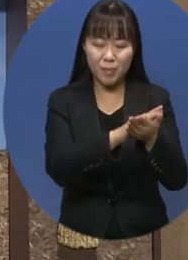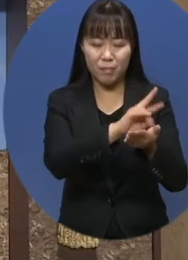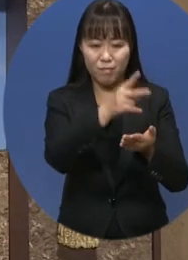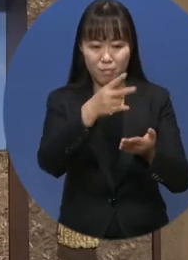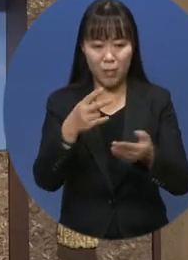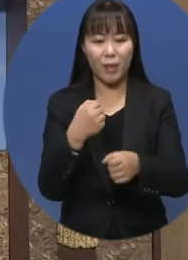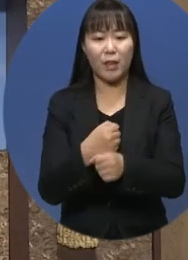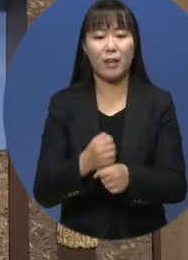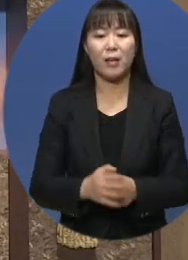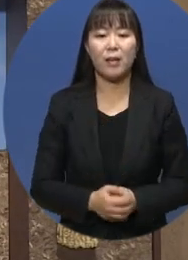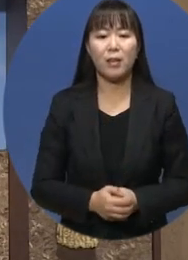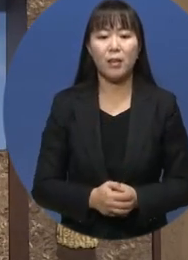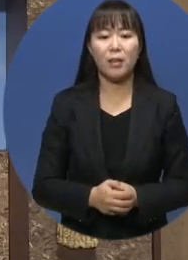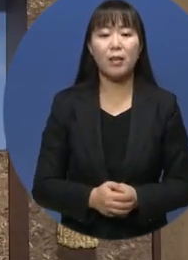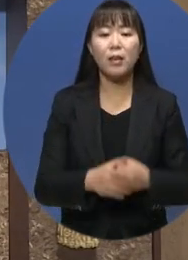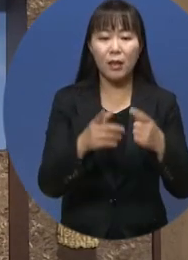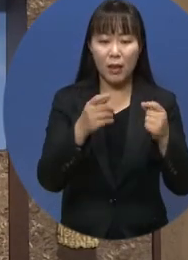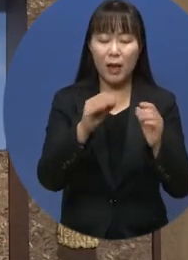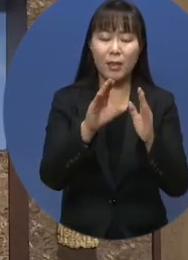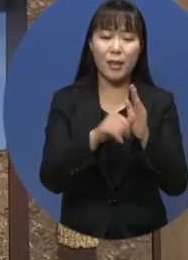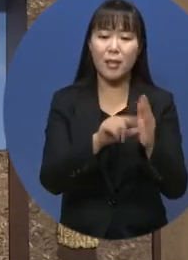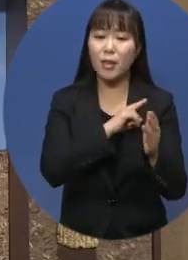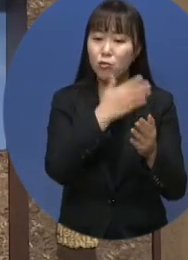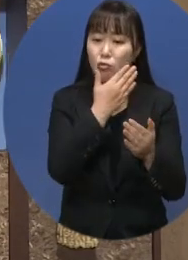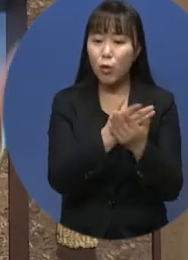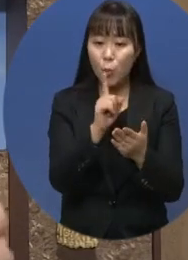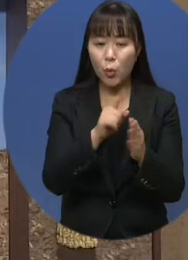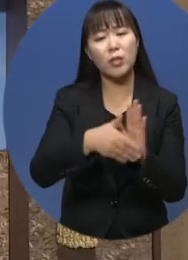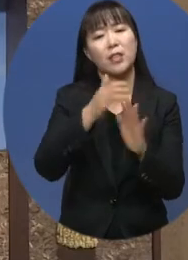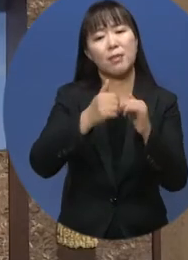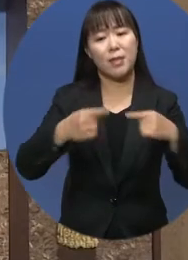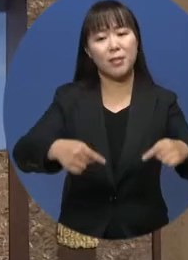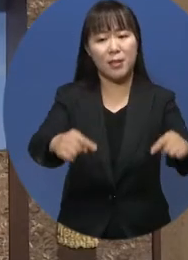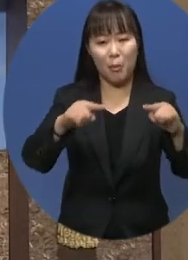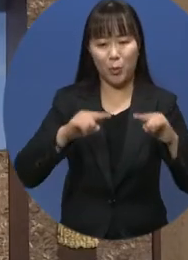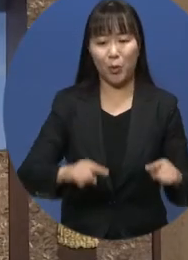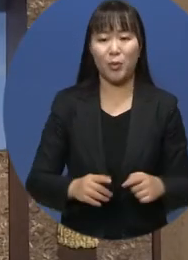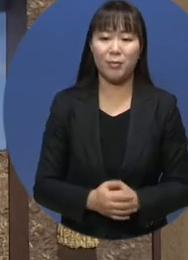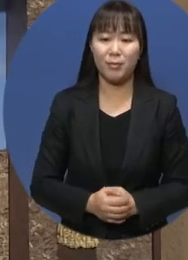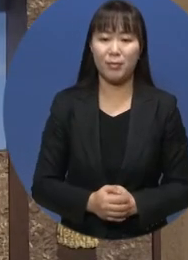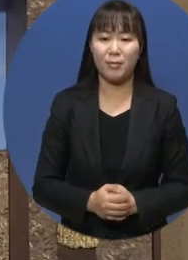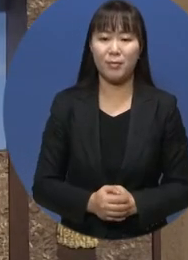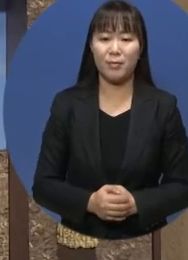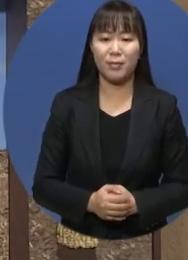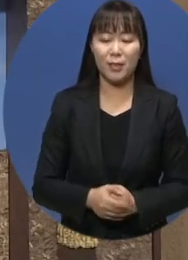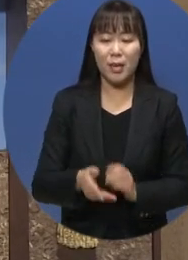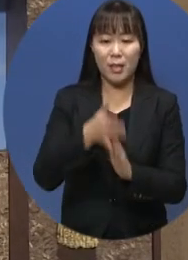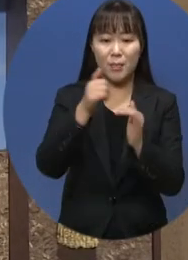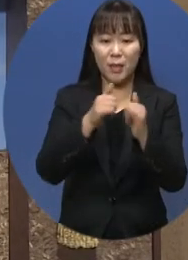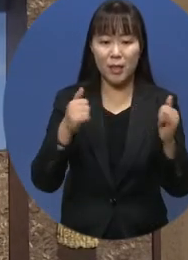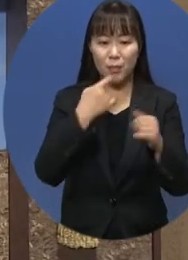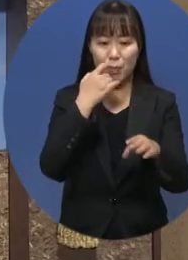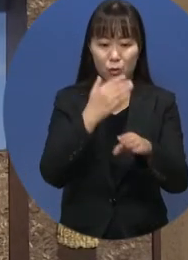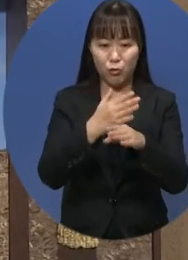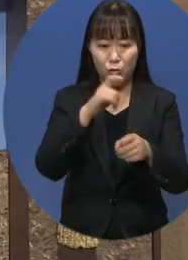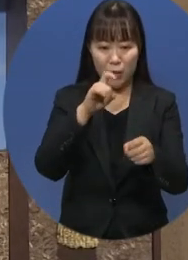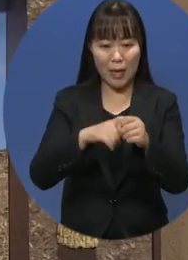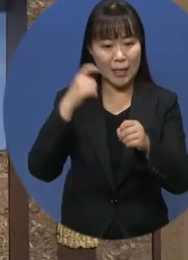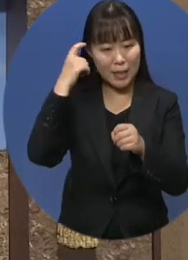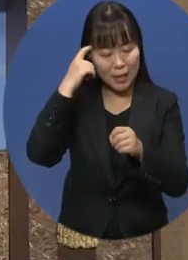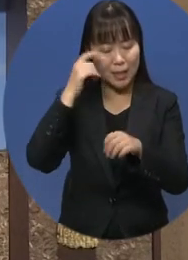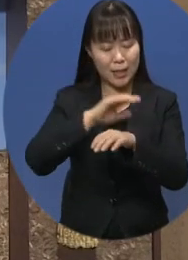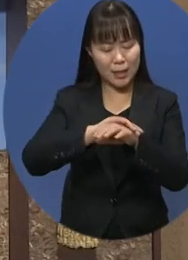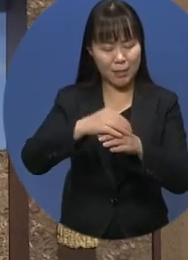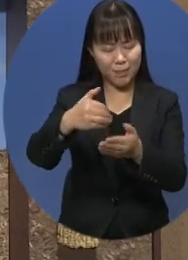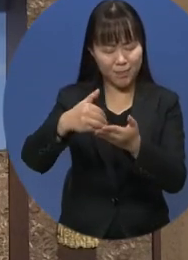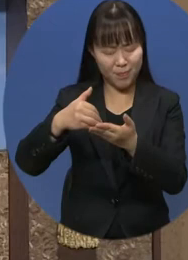바꾸는 거죠 4 이런 일을 할 때 가장 중요한게 뭐냐 시민 참여 시민들의 민주적인 의사를 내